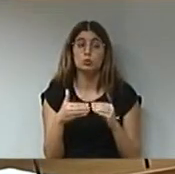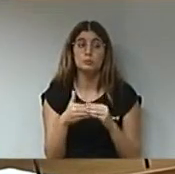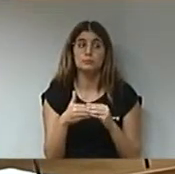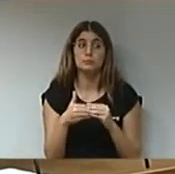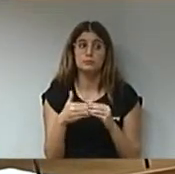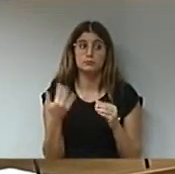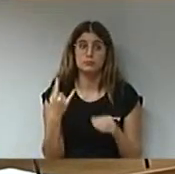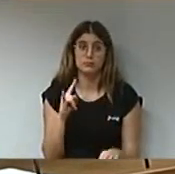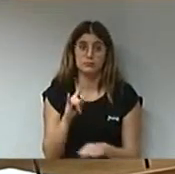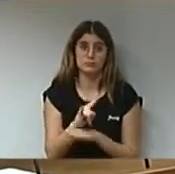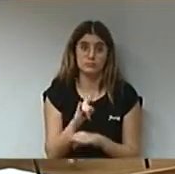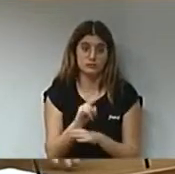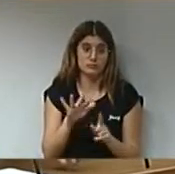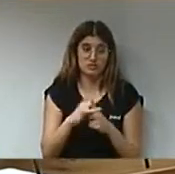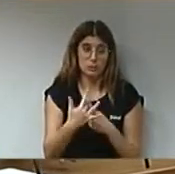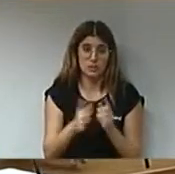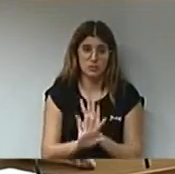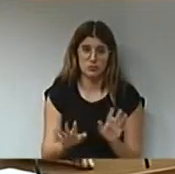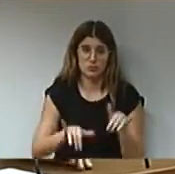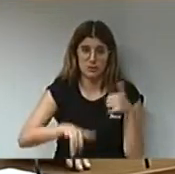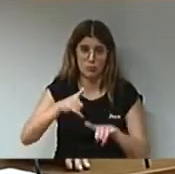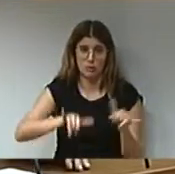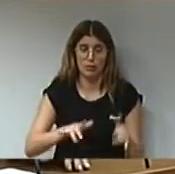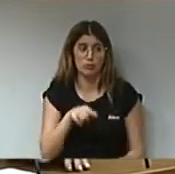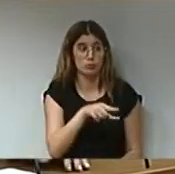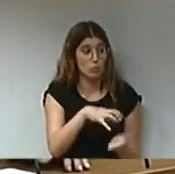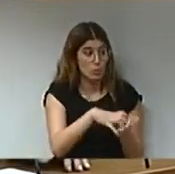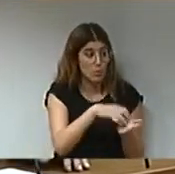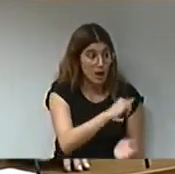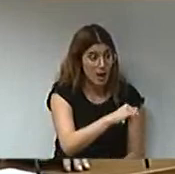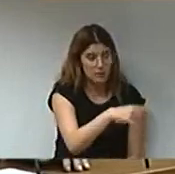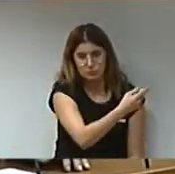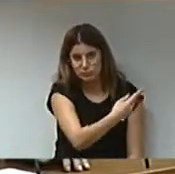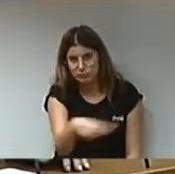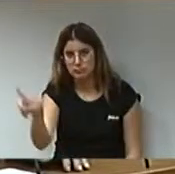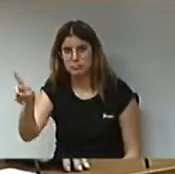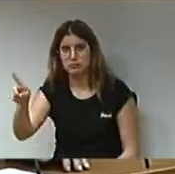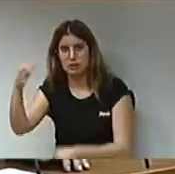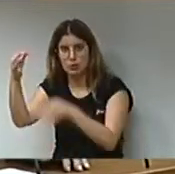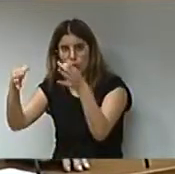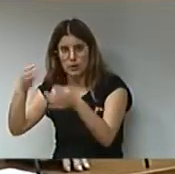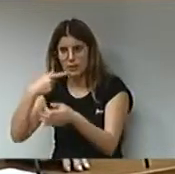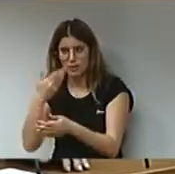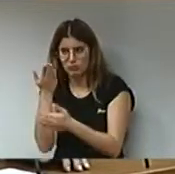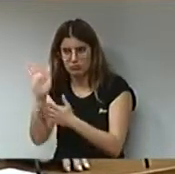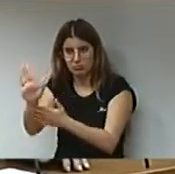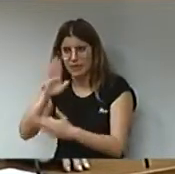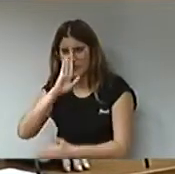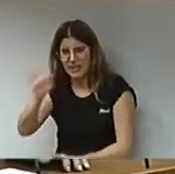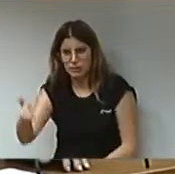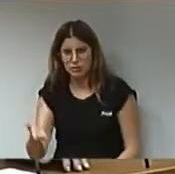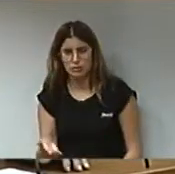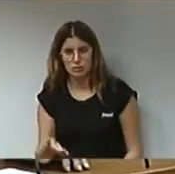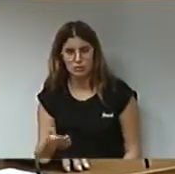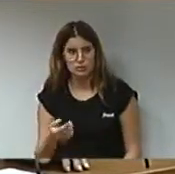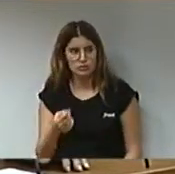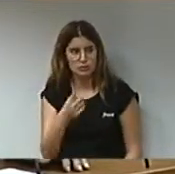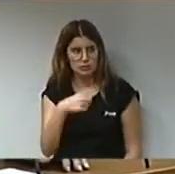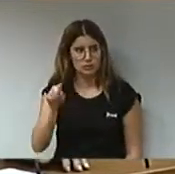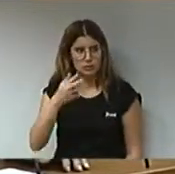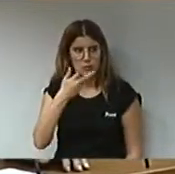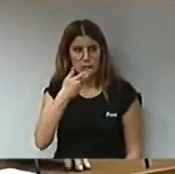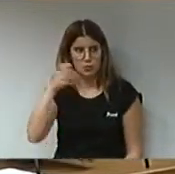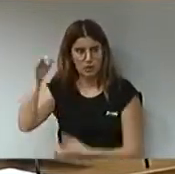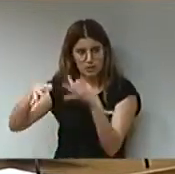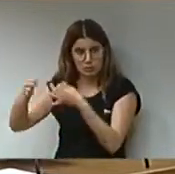absolutament fraudulenta del que és un fet. Vostè té algun dubte? No. Té aquest paper, vagi immediatament al jutjat i posi-lo en coneixement del